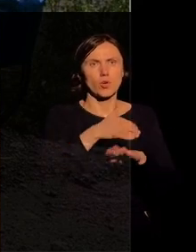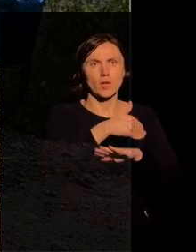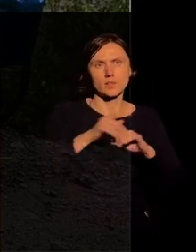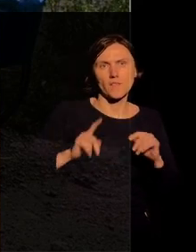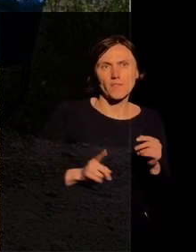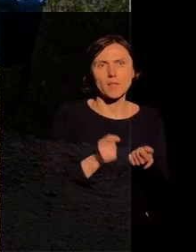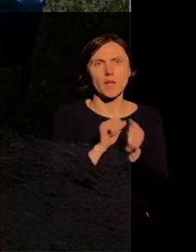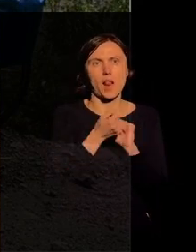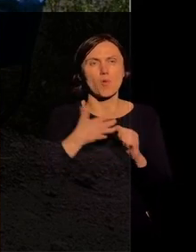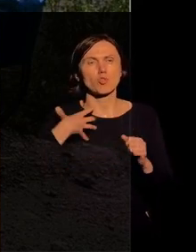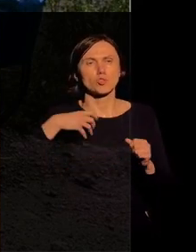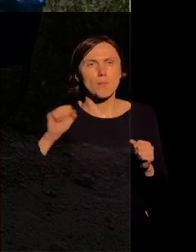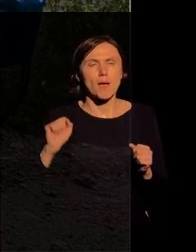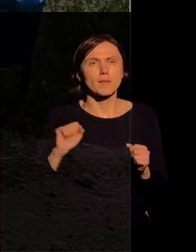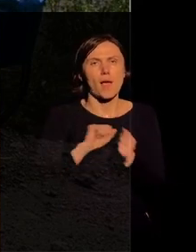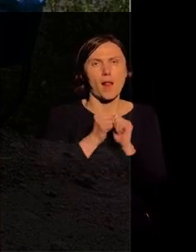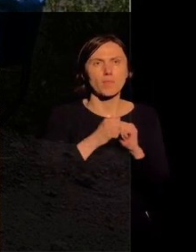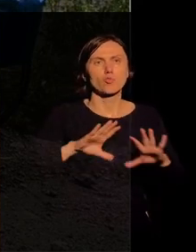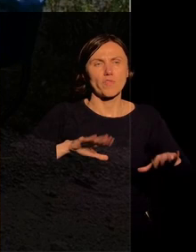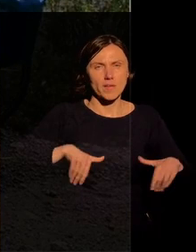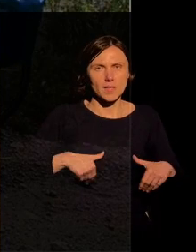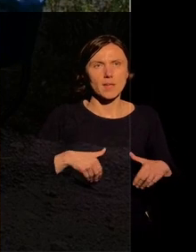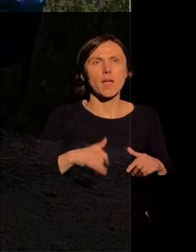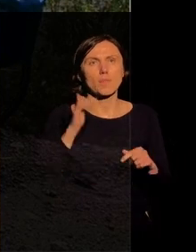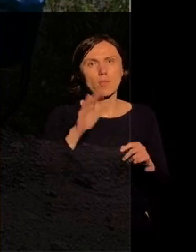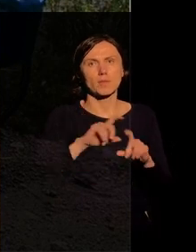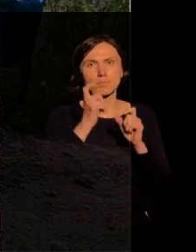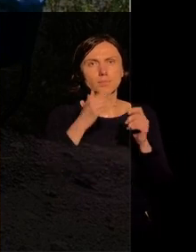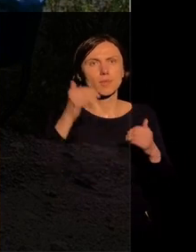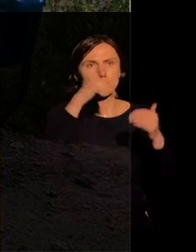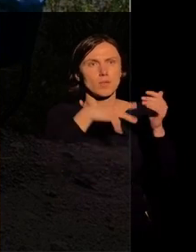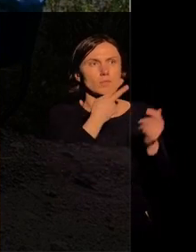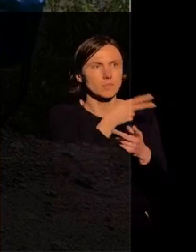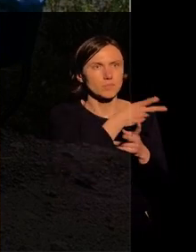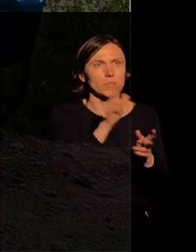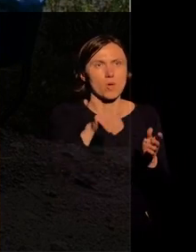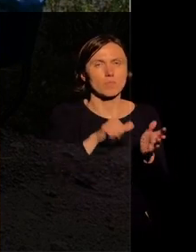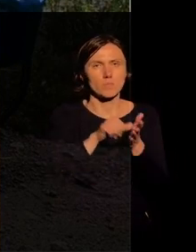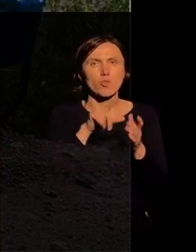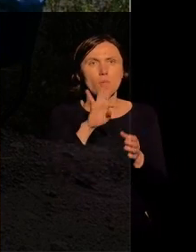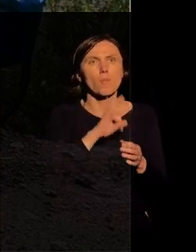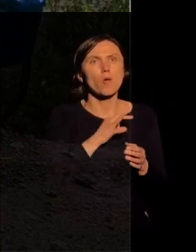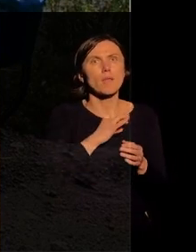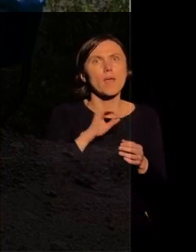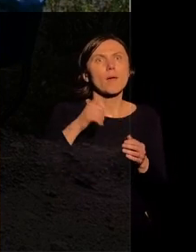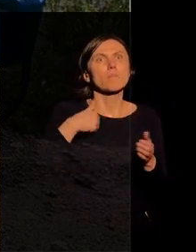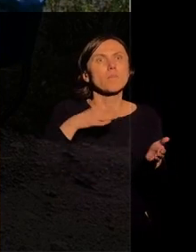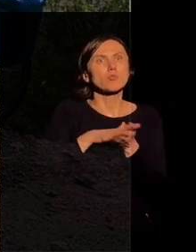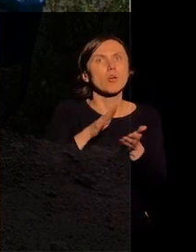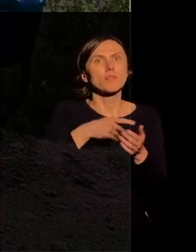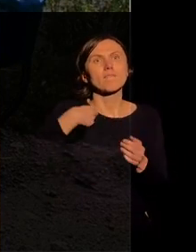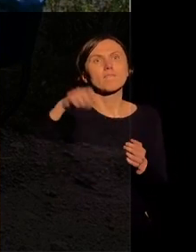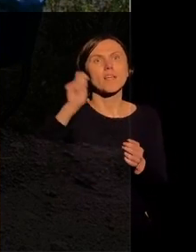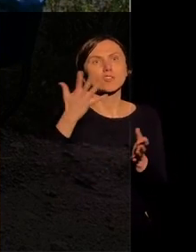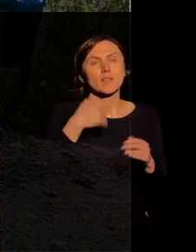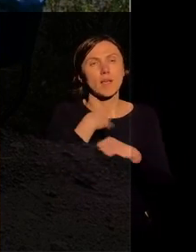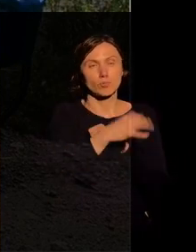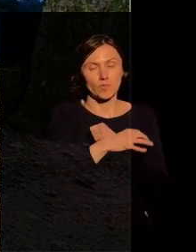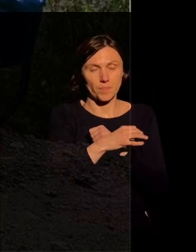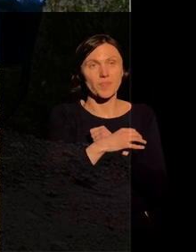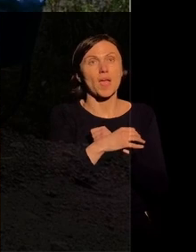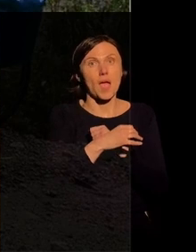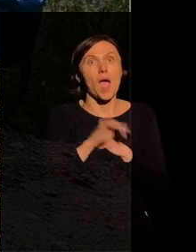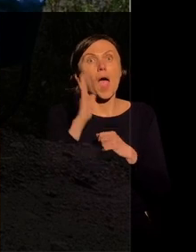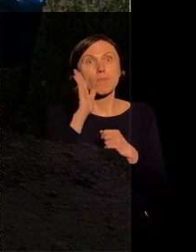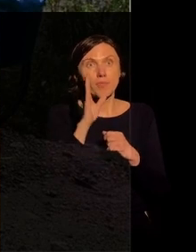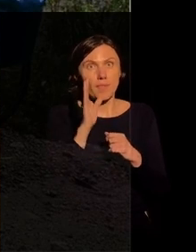Francją, czy z Hiszpanią, czy ze Szwajcarią i potem całe te Alpy były otwarte. No i to były moje takie początkowe wyjazdy, kiedy studiowałem, a potem